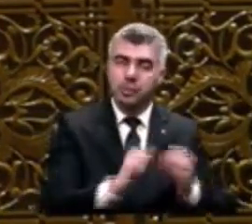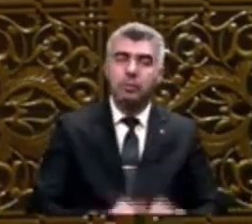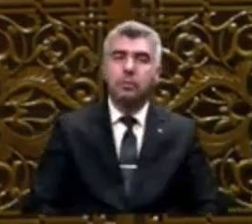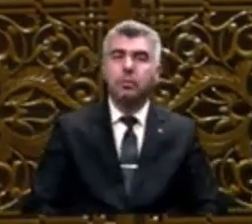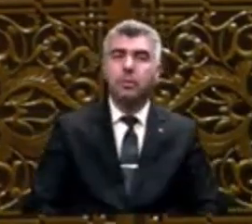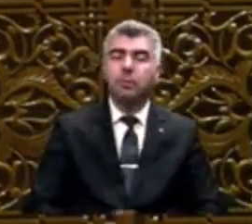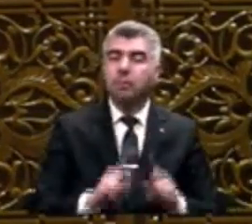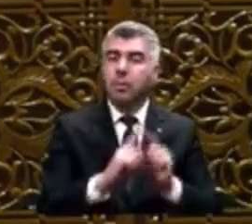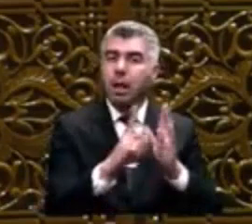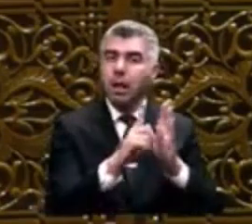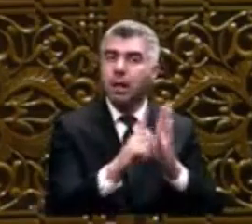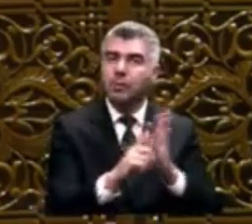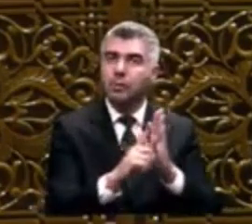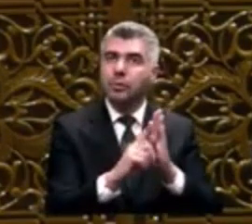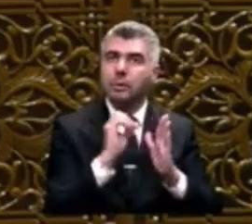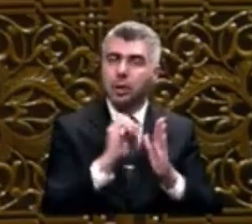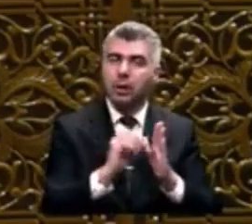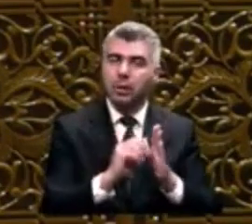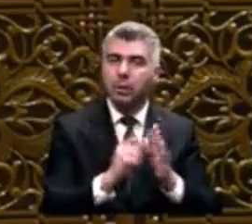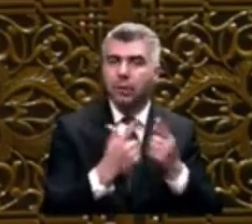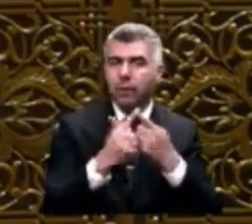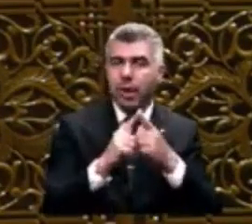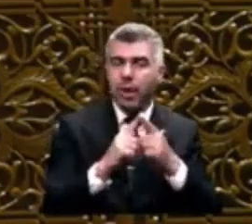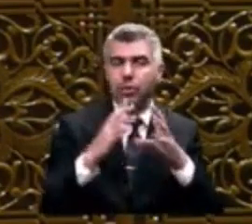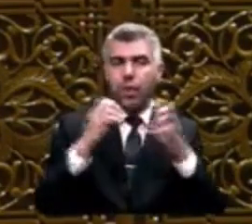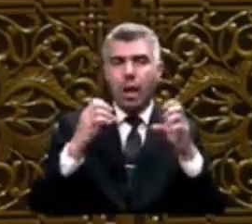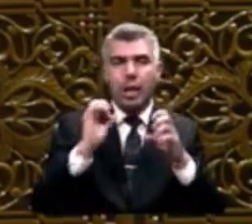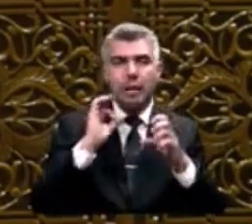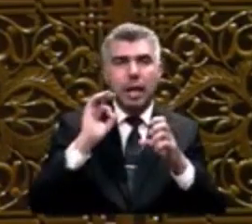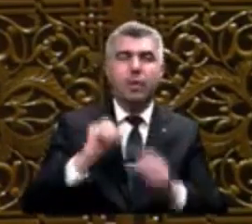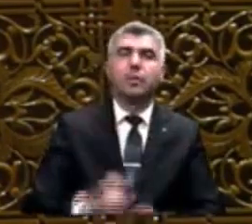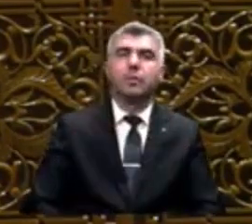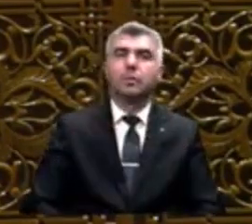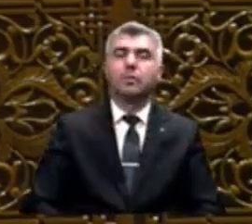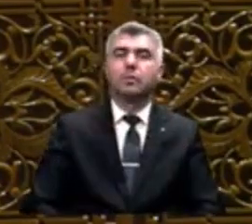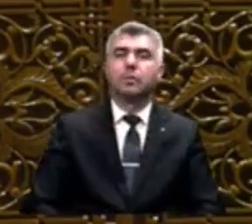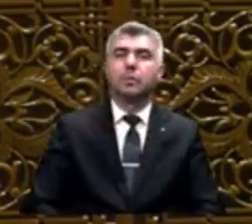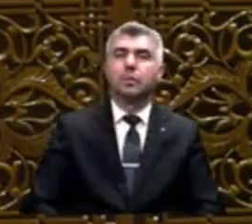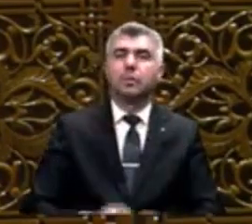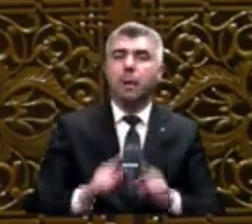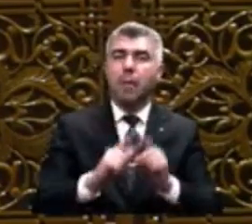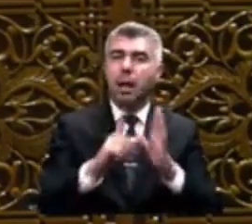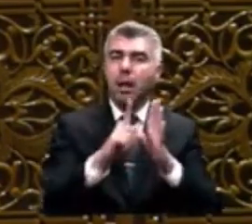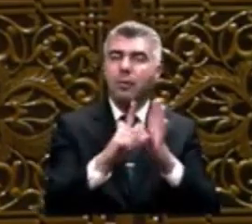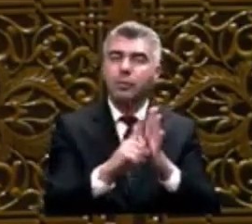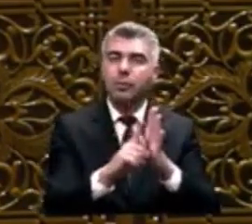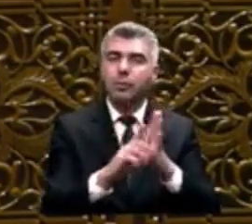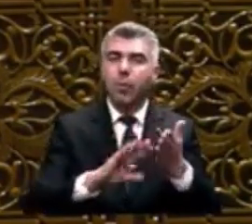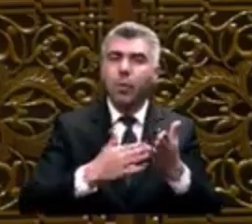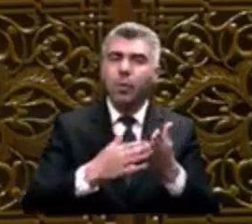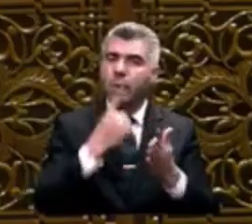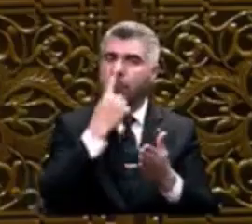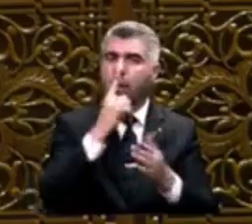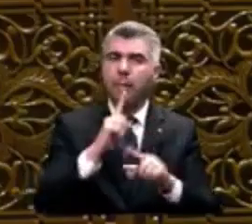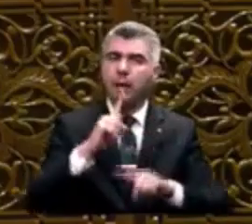في تطبيق القانون كما بغيتوا، في السلوك كما بغيتوا. الامر الثاني ان هذا النظام الاساسي رفضه الجميع، كلشي رفضه السيد